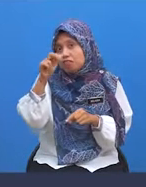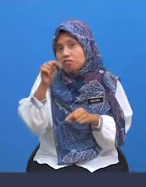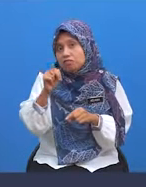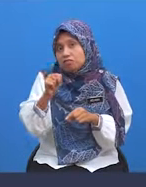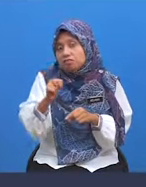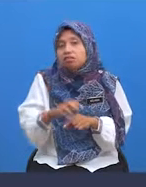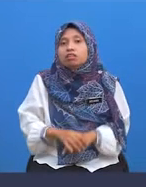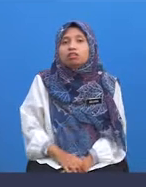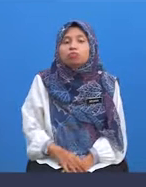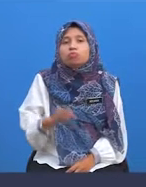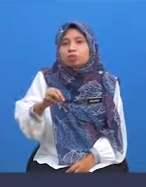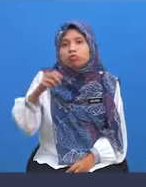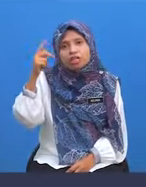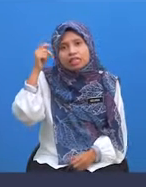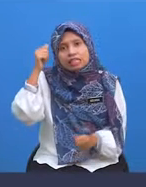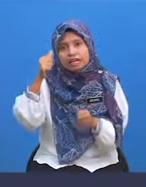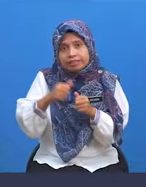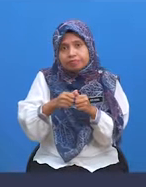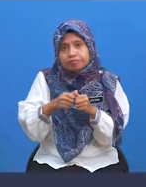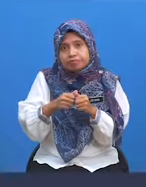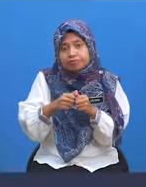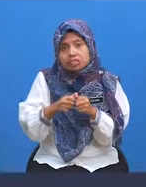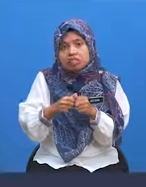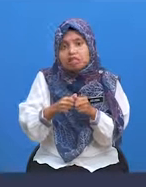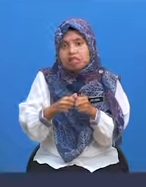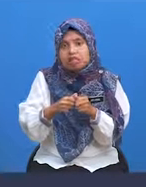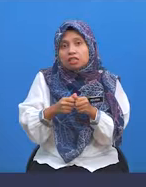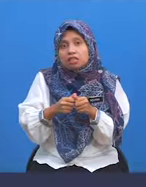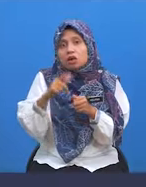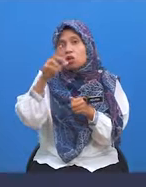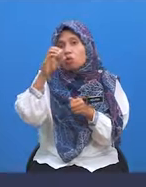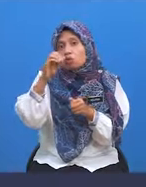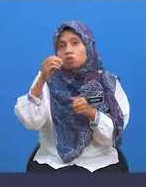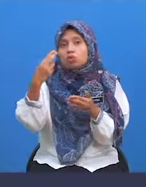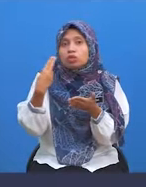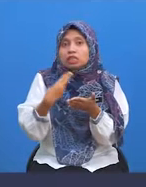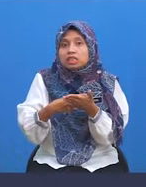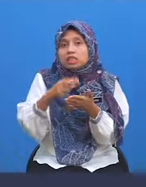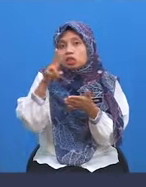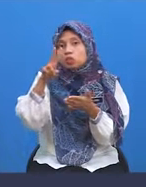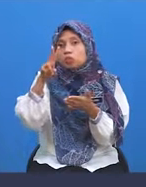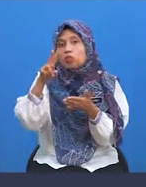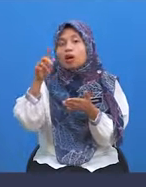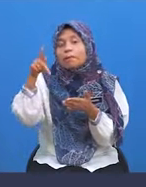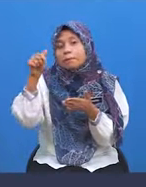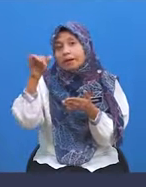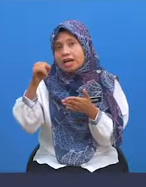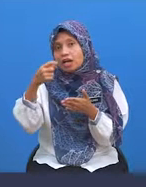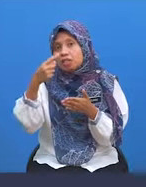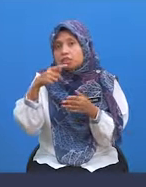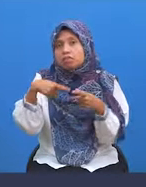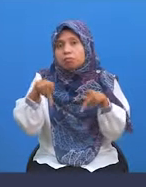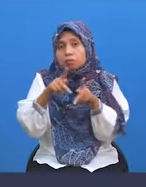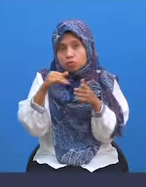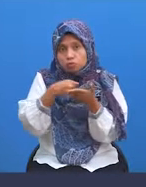Perlu diingatkan, bagi graf tangent dengan had 0 hingga 2 pi, maka kita perlu melukis